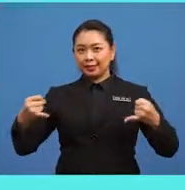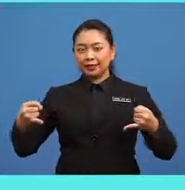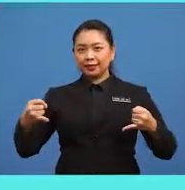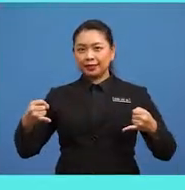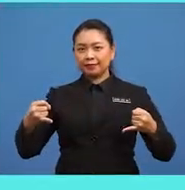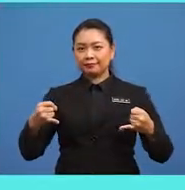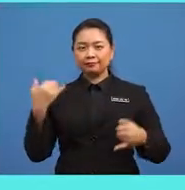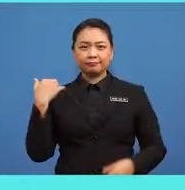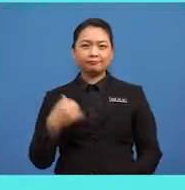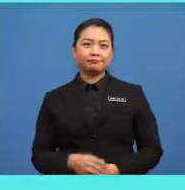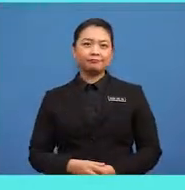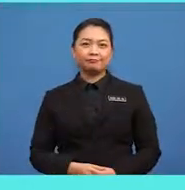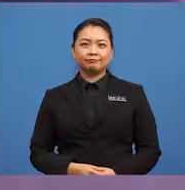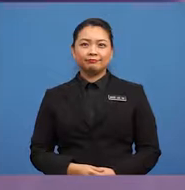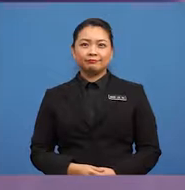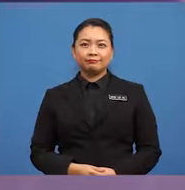metabolisme?